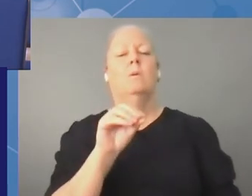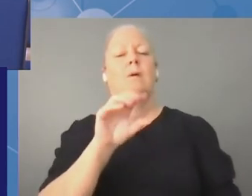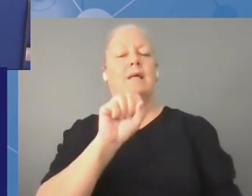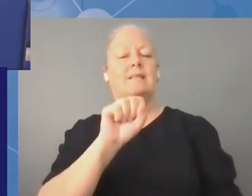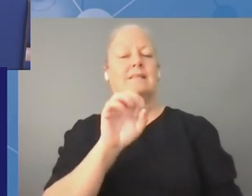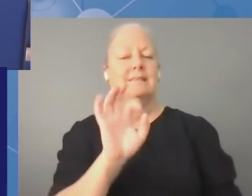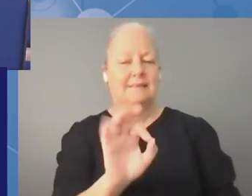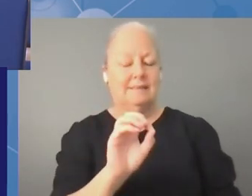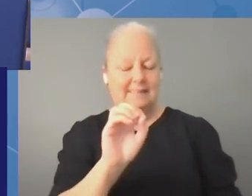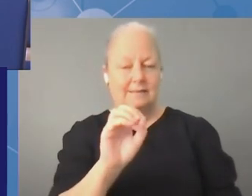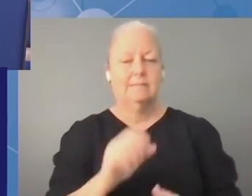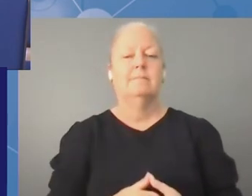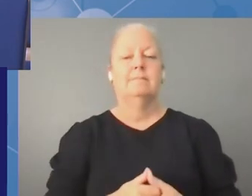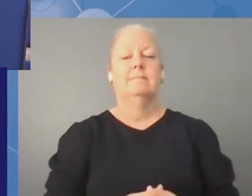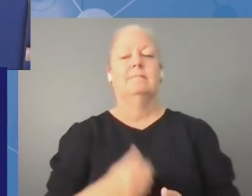اسمي خوسيه،